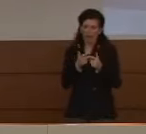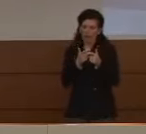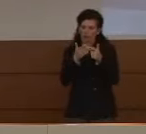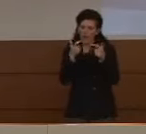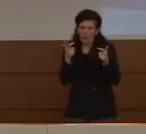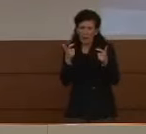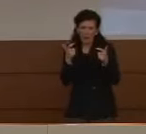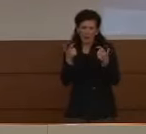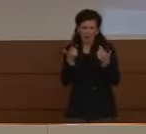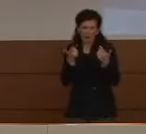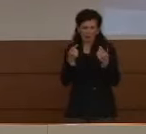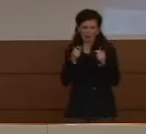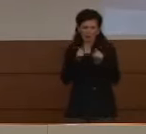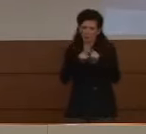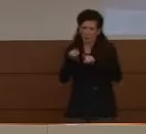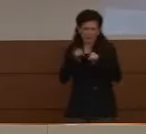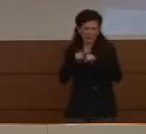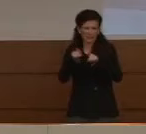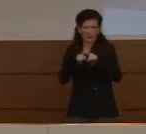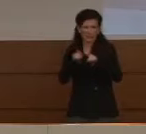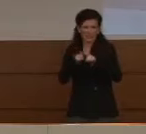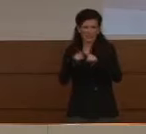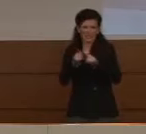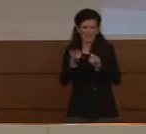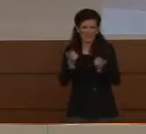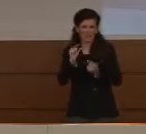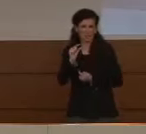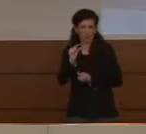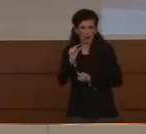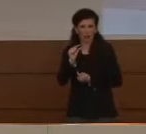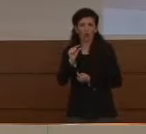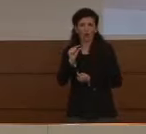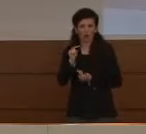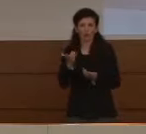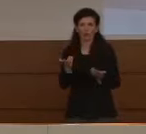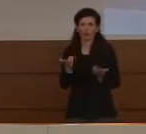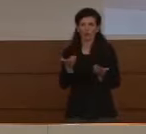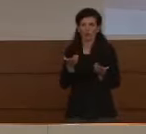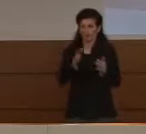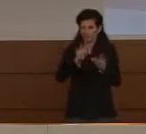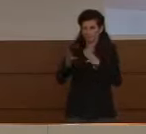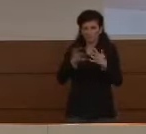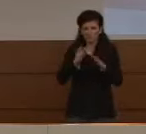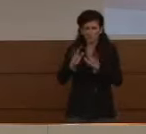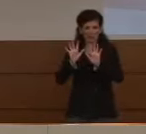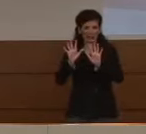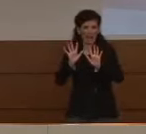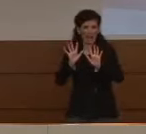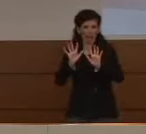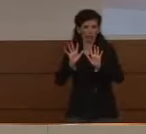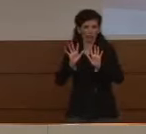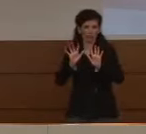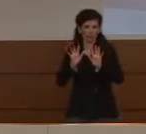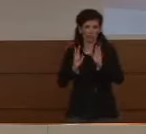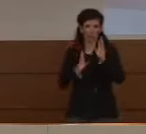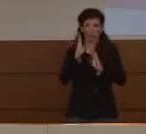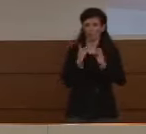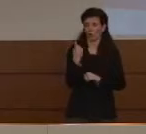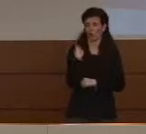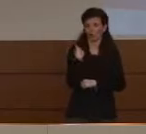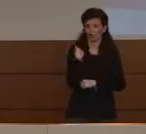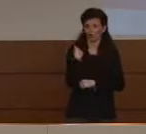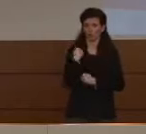di coloro che si trovano in terapia intensiva siamo nell'ordine della decina rispetto a ieri e siccome